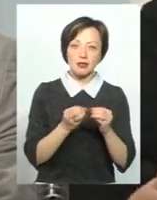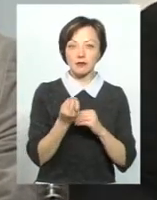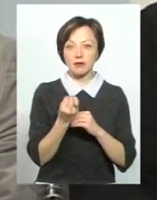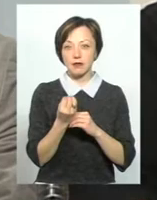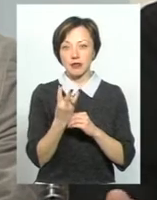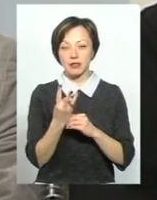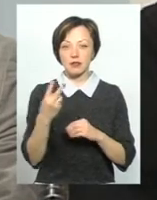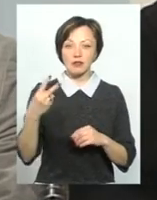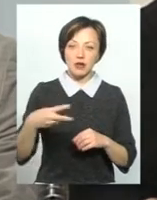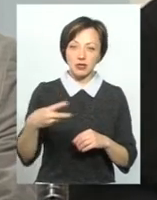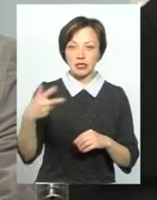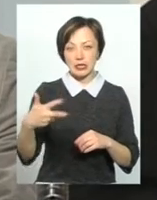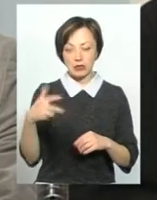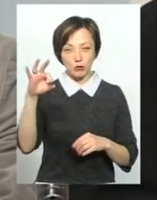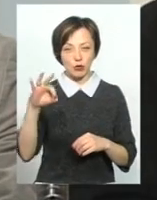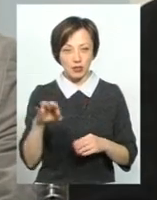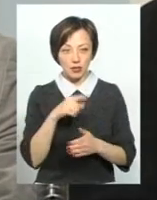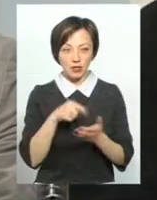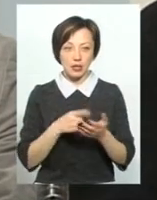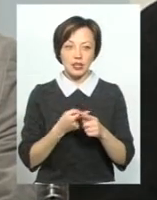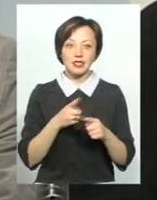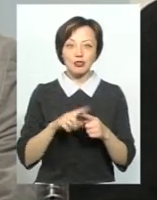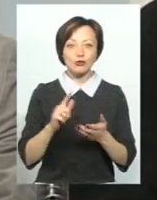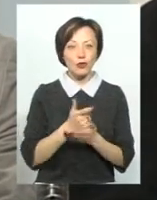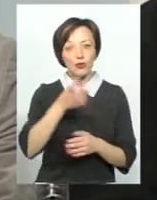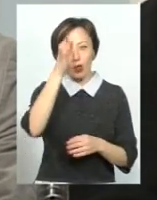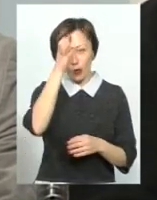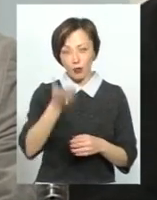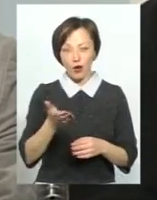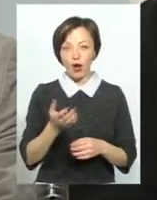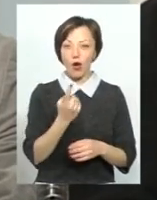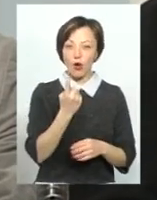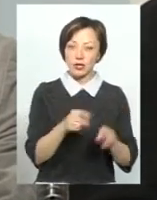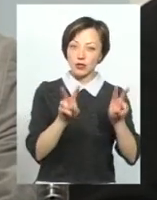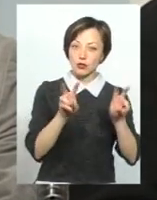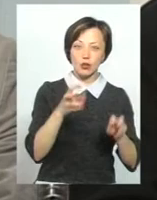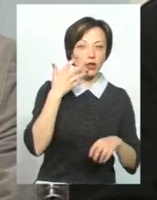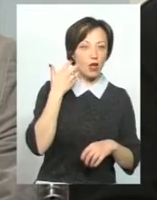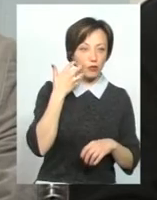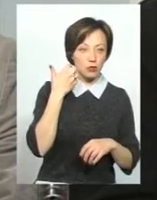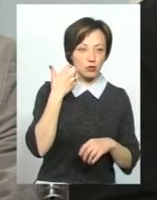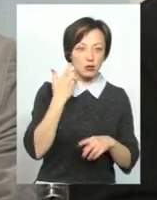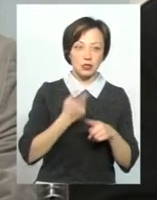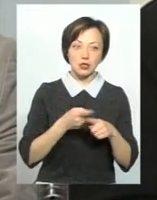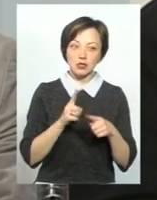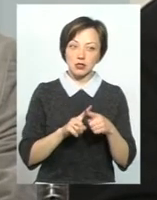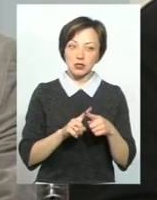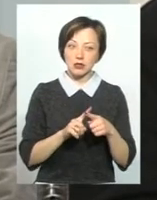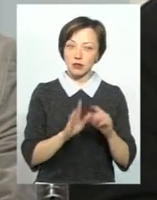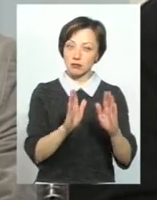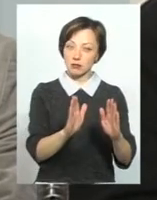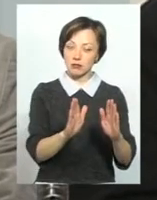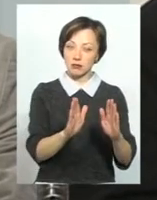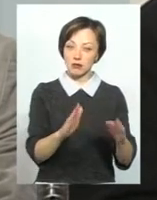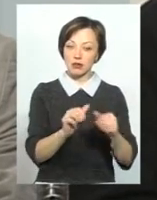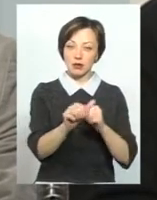12, і 20, і 30? Бо це ж знову наука. Один сорт яблук. Це особистість. На